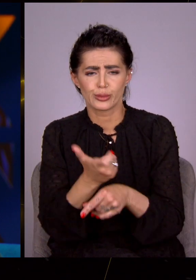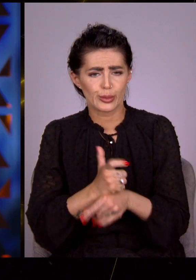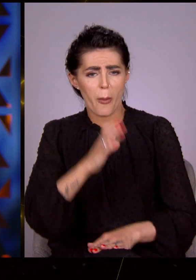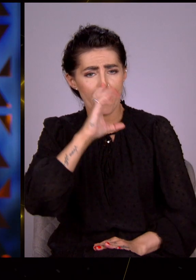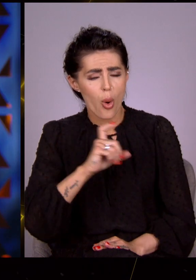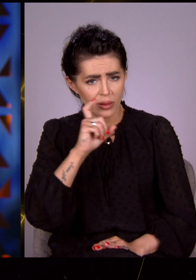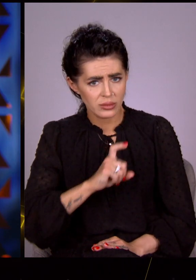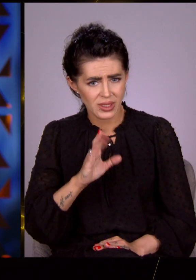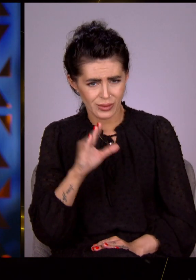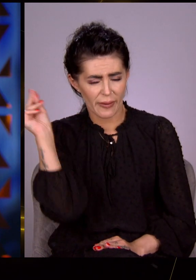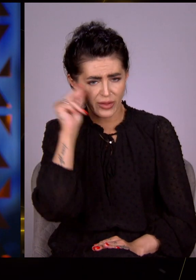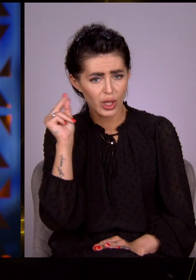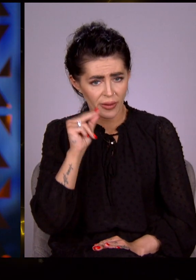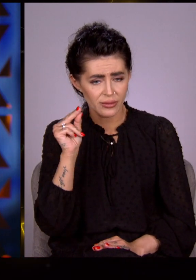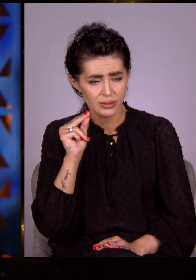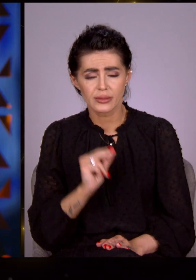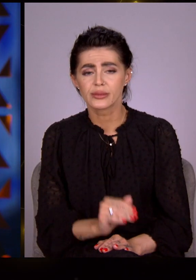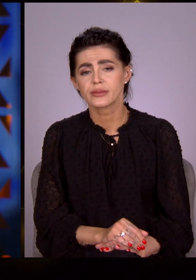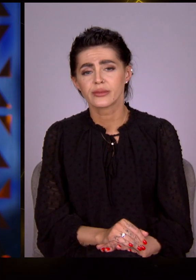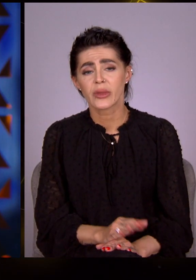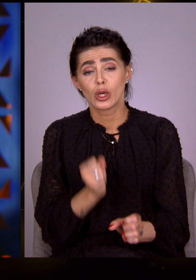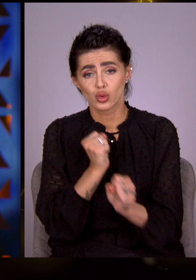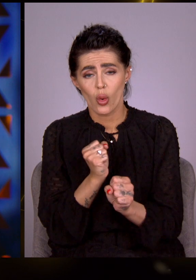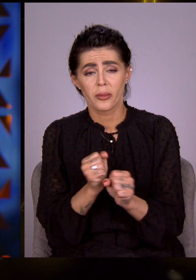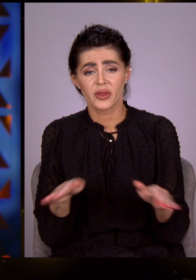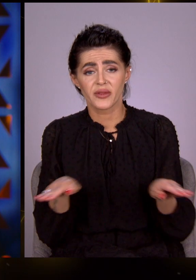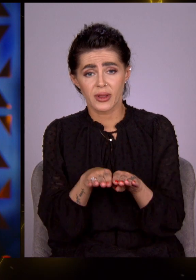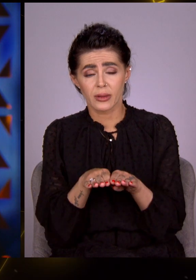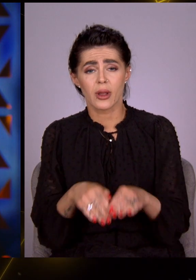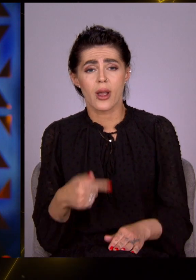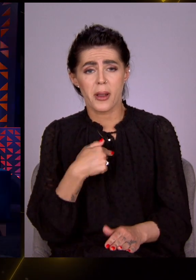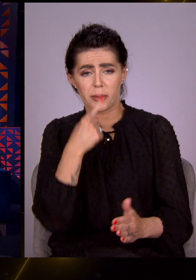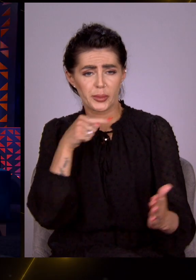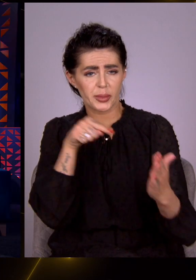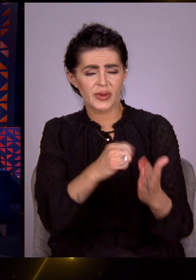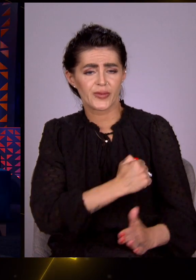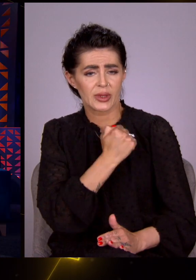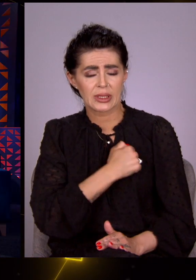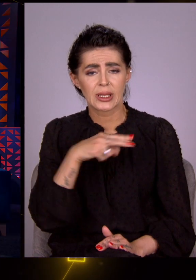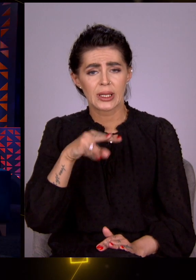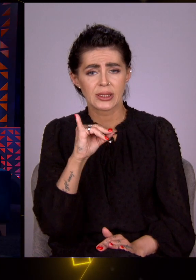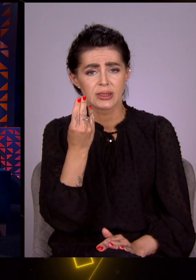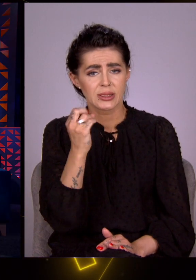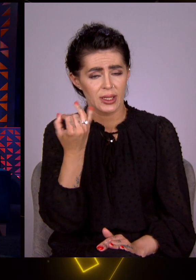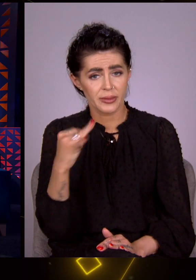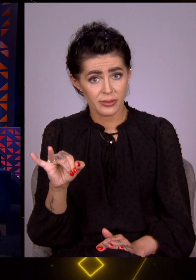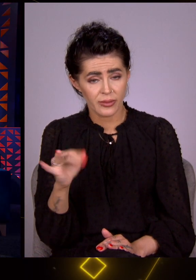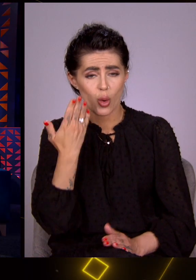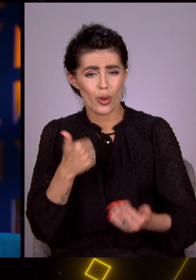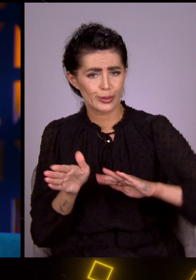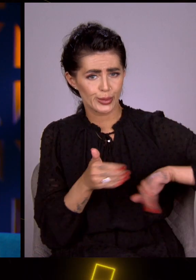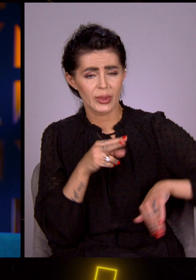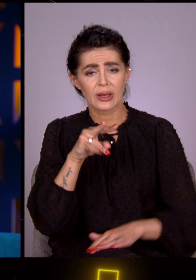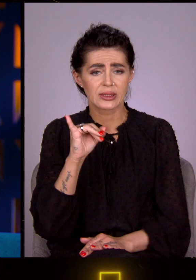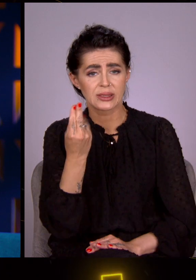навчанням, і зробив так, що я попав в військовий ліцей. Ну і після військового ліцею вже не